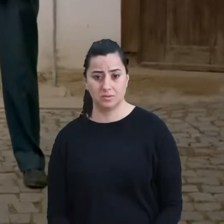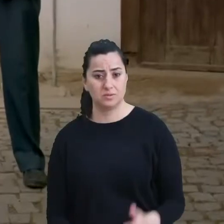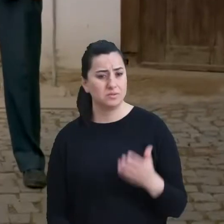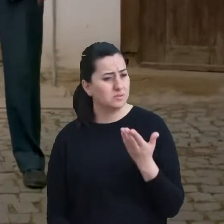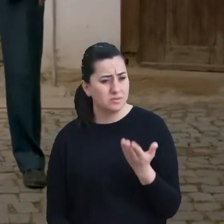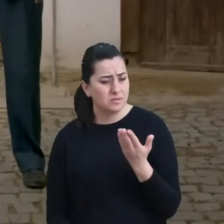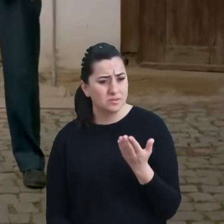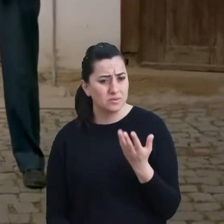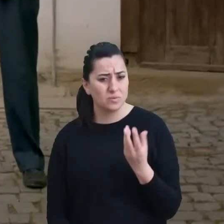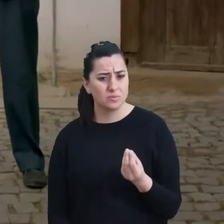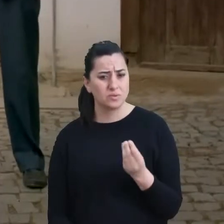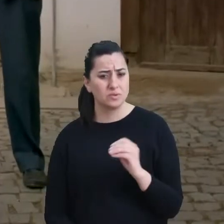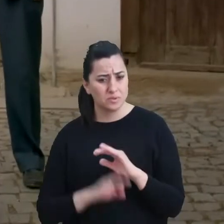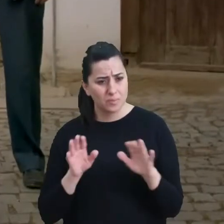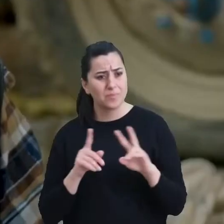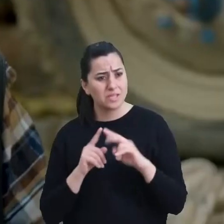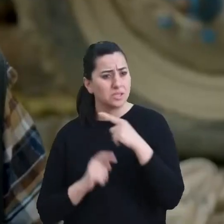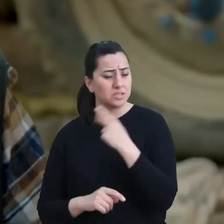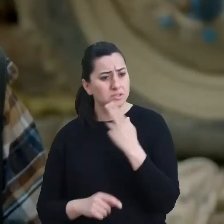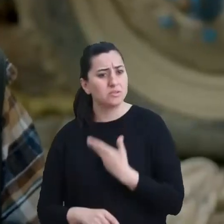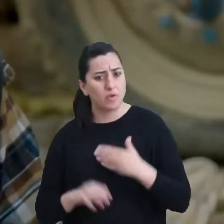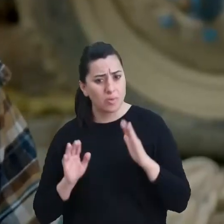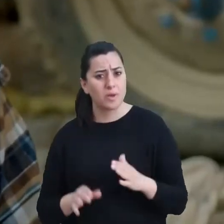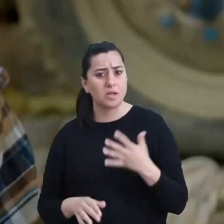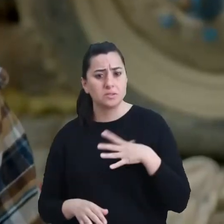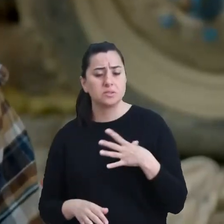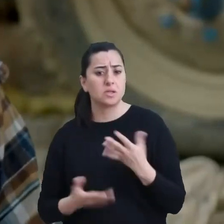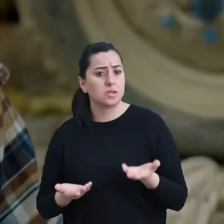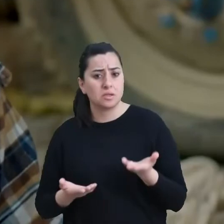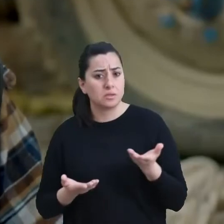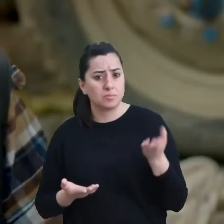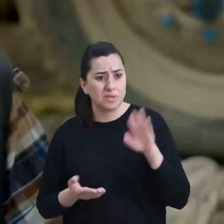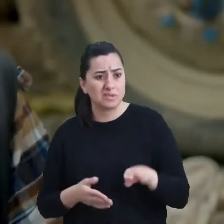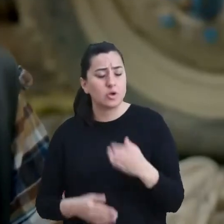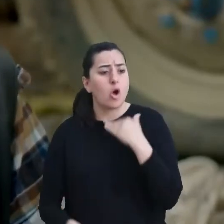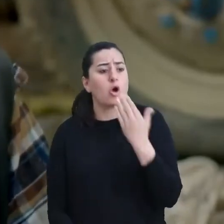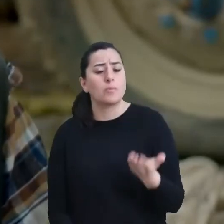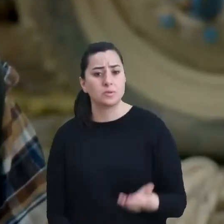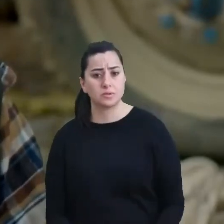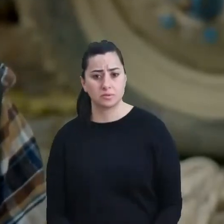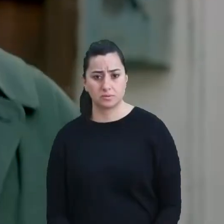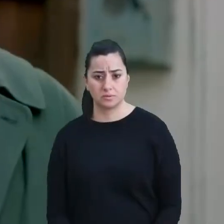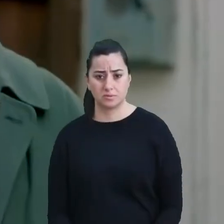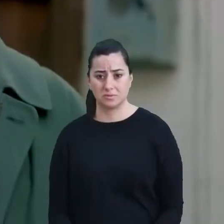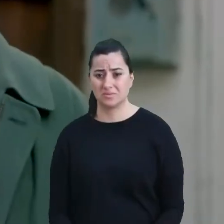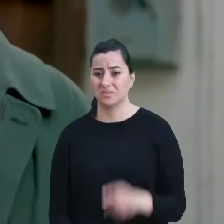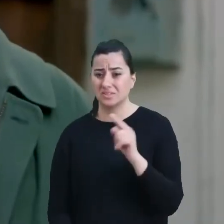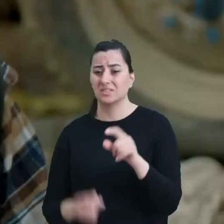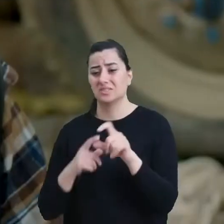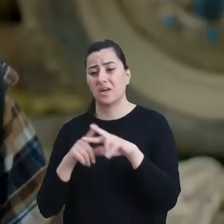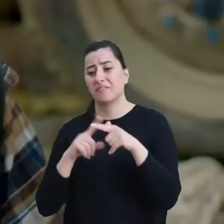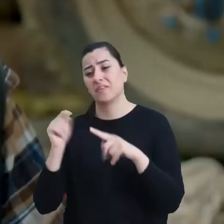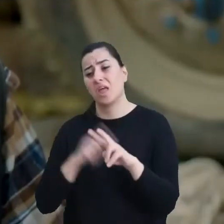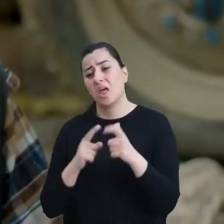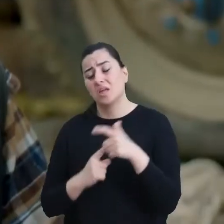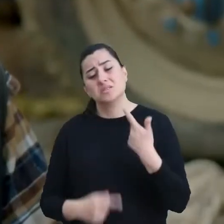Oğlum lan öyle şey. Tamam nişeyi seviyorum da gidip istedik kızı gari. Caymak var mı lan bizim kitabımızda? Sen Safiye'yi sevmiyordun